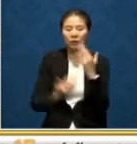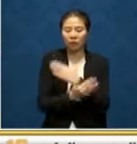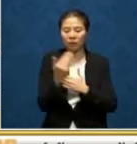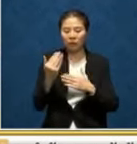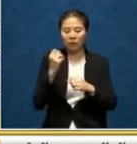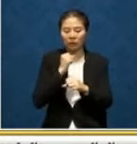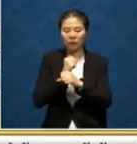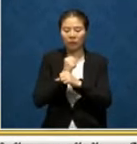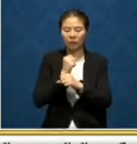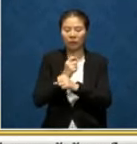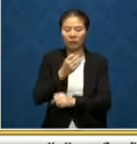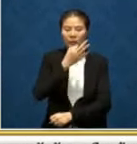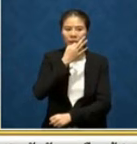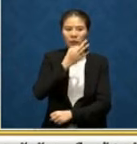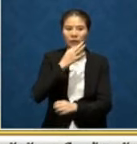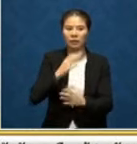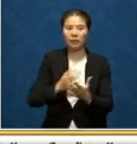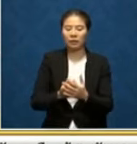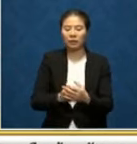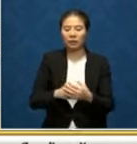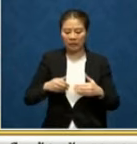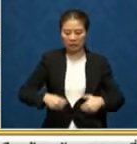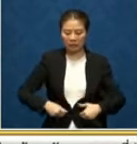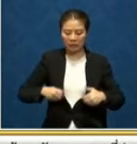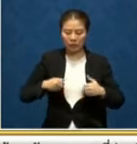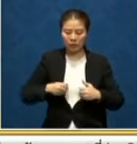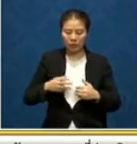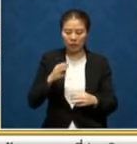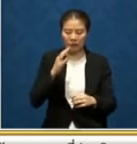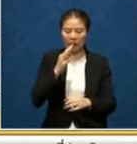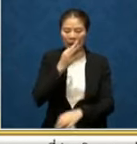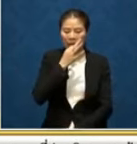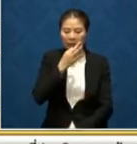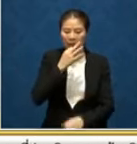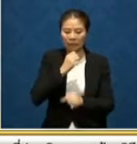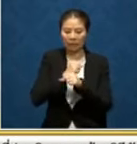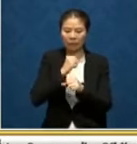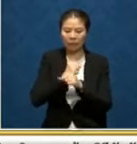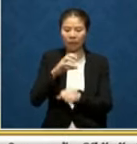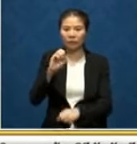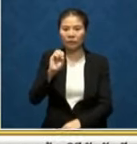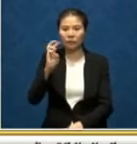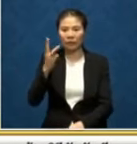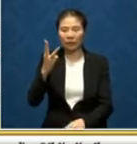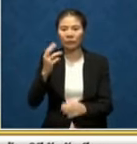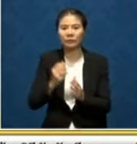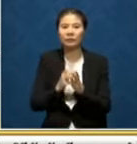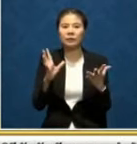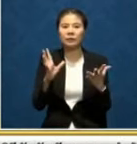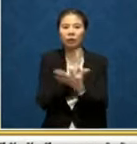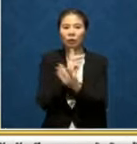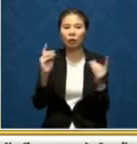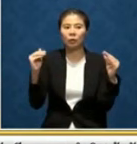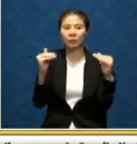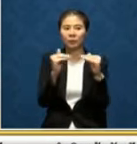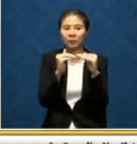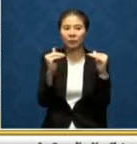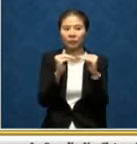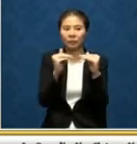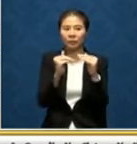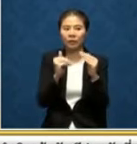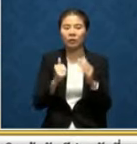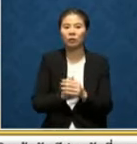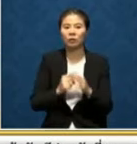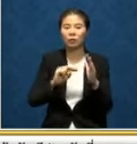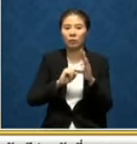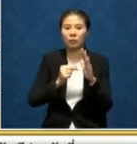ในการที่จะประกอบอาชีพเพื่อหารายได้และโอกาสในการที่จะสร้างสวัสดิการสังคมอย่างเท่าเทียมและนับพวก